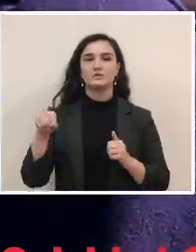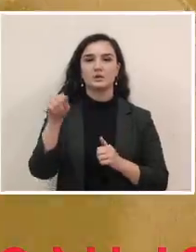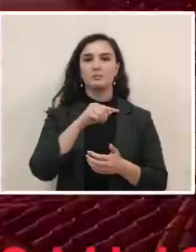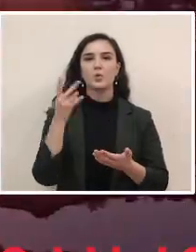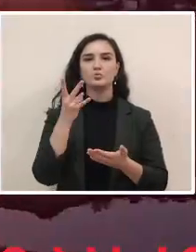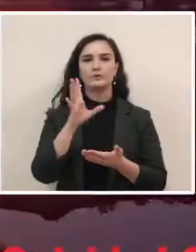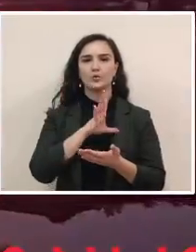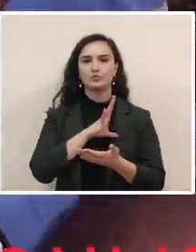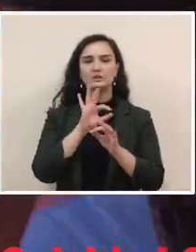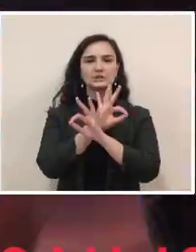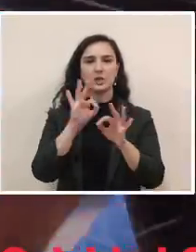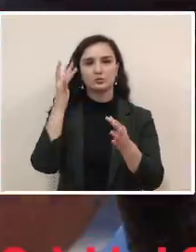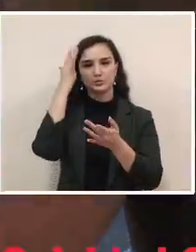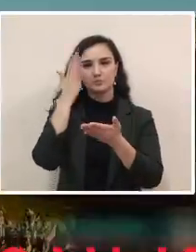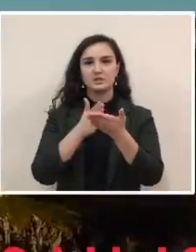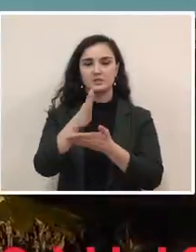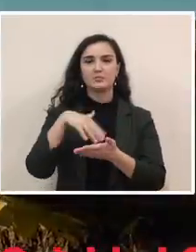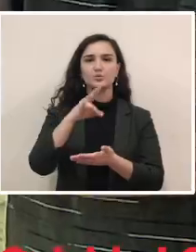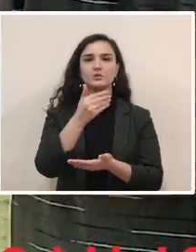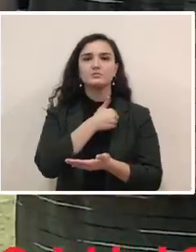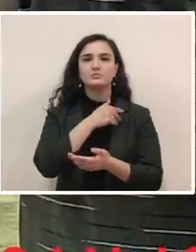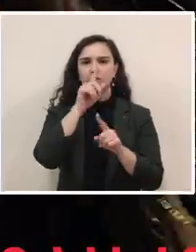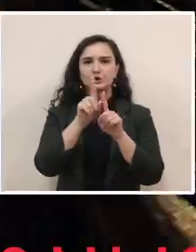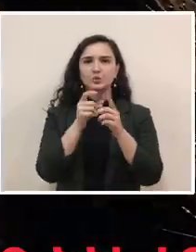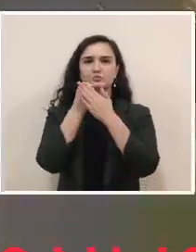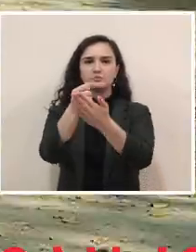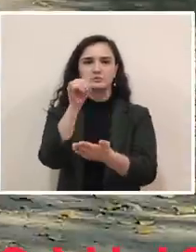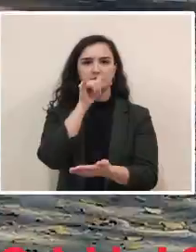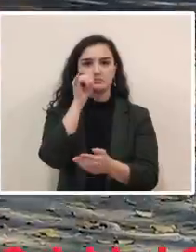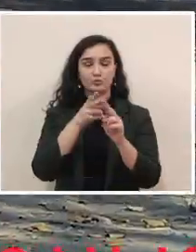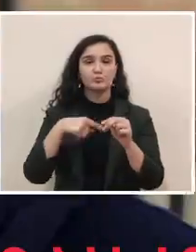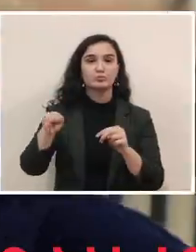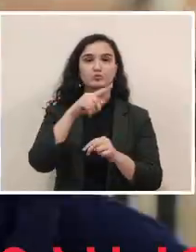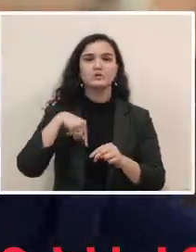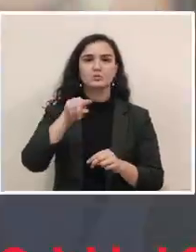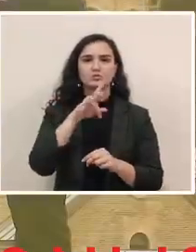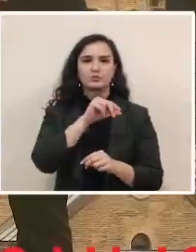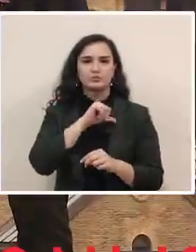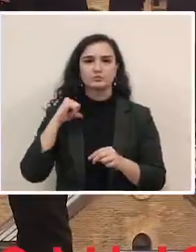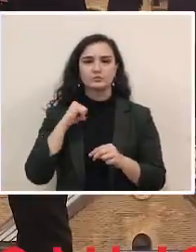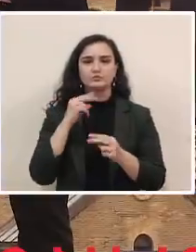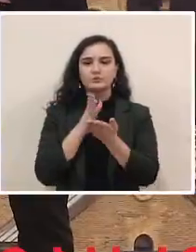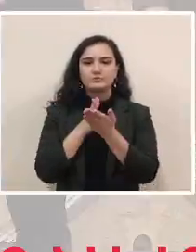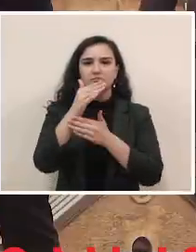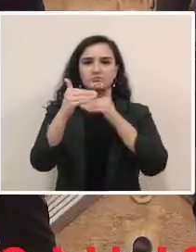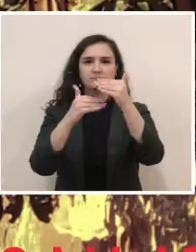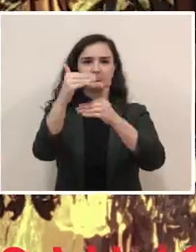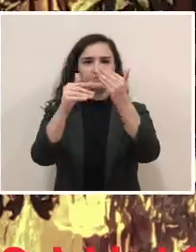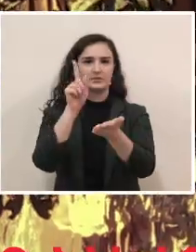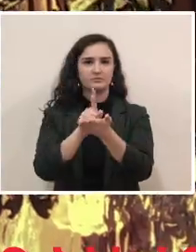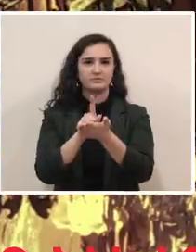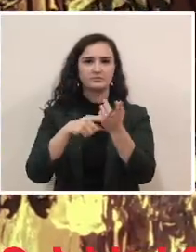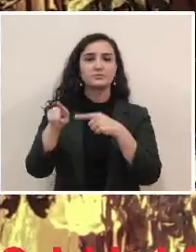ყოველმა ჩვენგანმა უნდა დავისახოთ იდეალისტური მიზნები. ვესწრაფოდეთ იმას, რაც თითქოს მიუღწეველია. ვინაიდან ჩვენ მოწოდებულნი ვართ ამოხსნათ